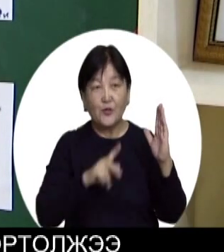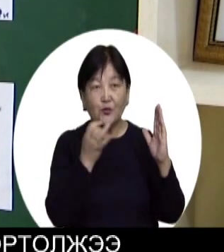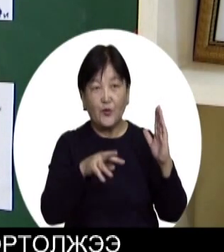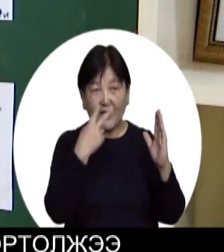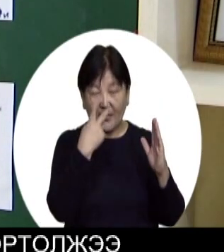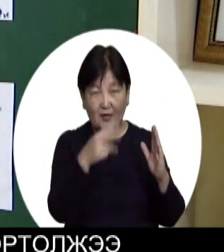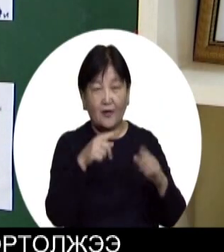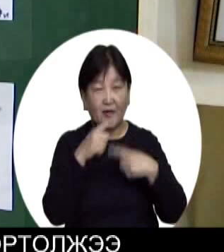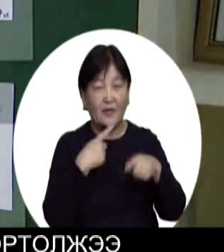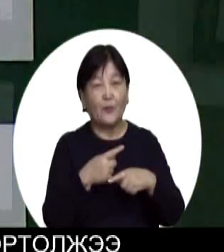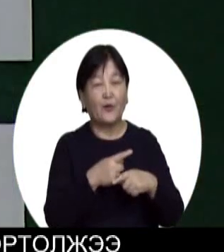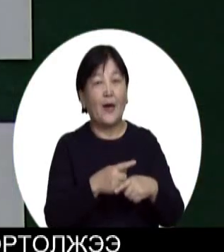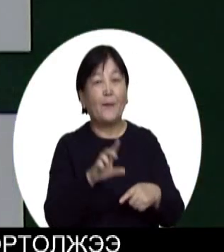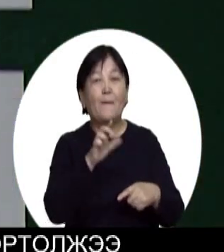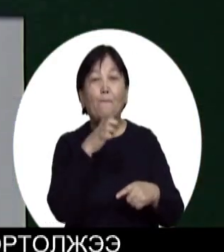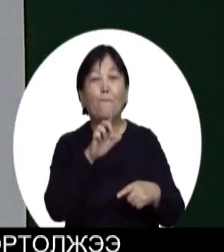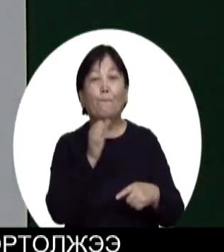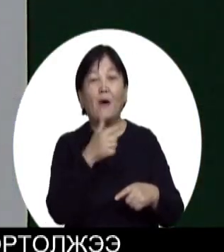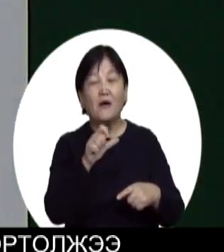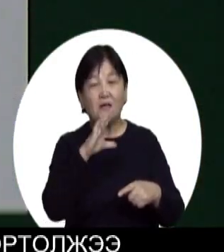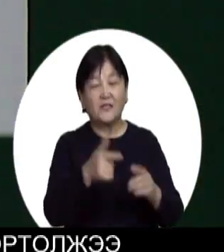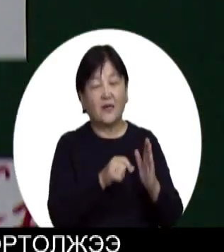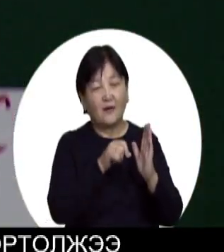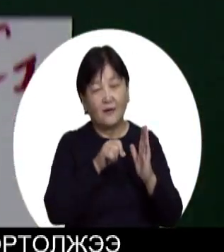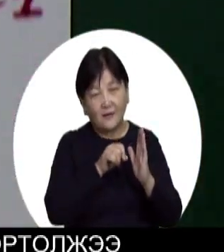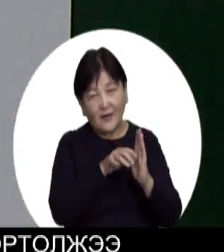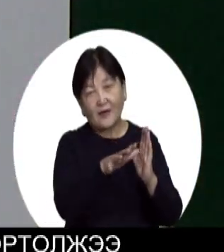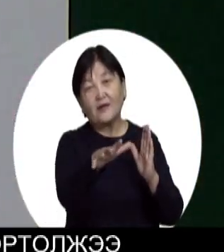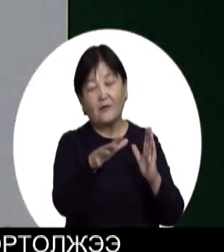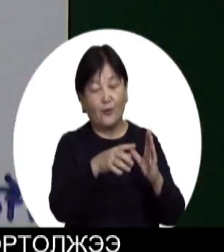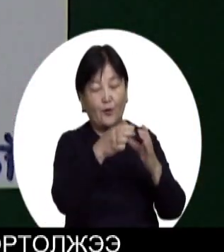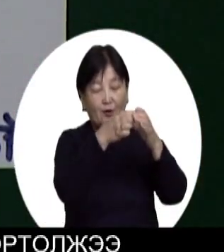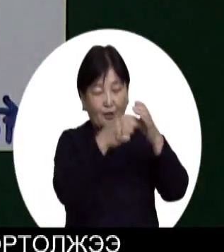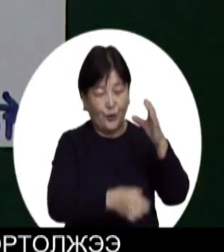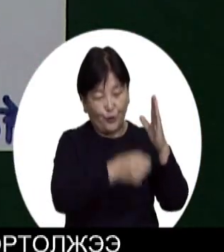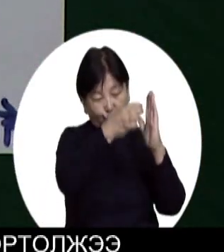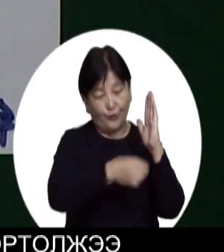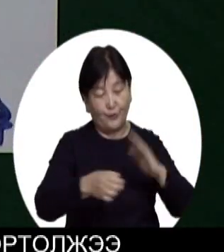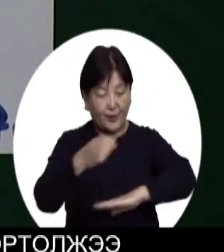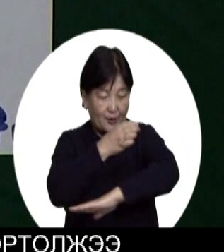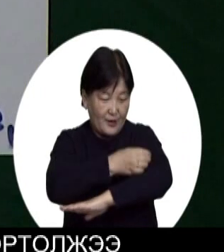концентрацтай уусмлын жижиг хэсгийн тархалтын мөрийг авч үзсэн байна. За тэгэхээр